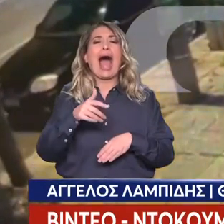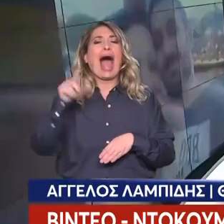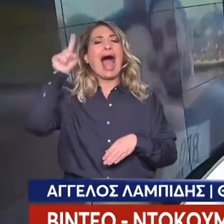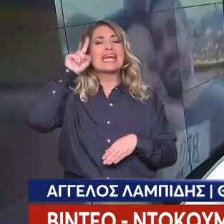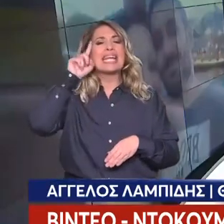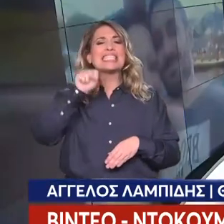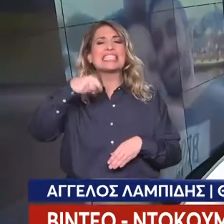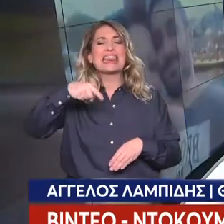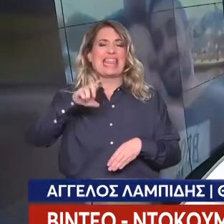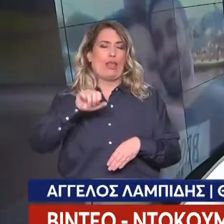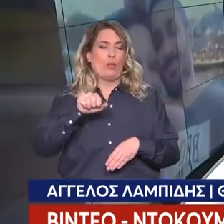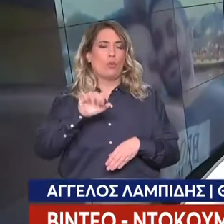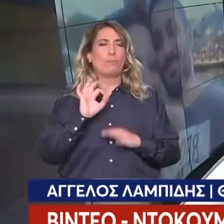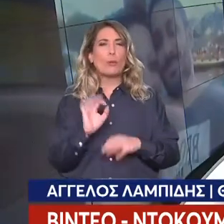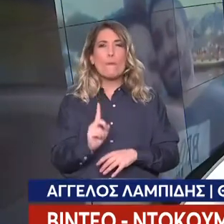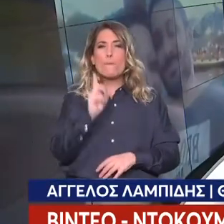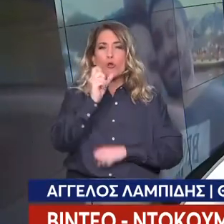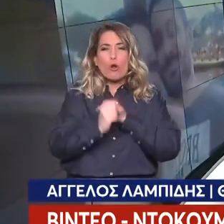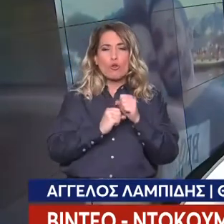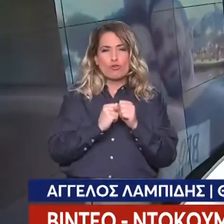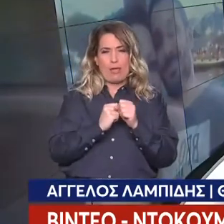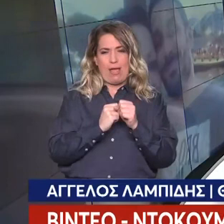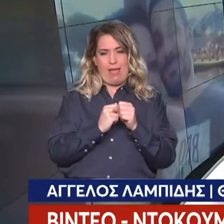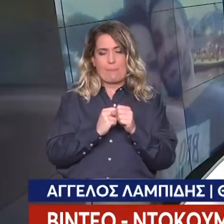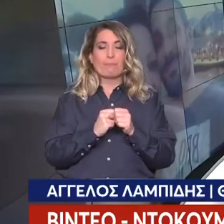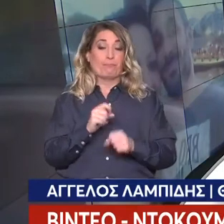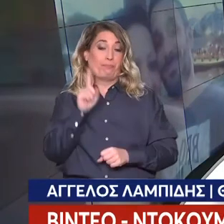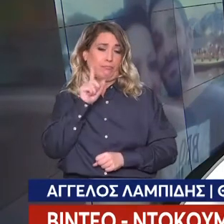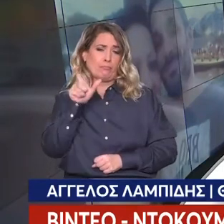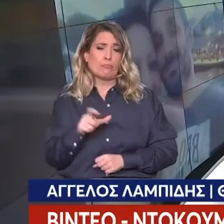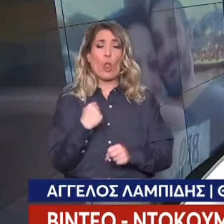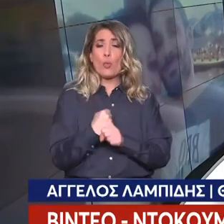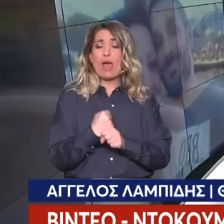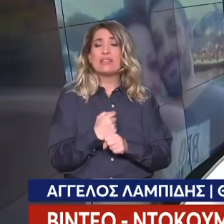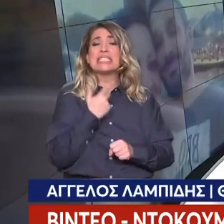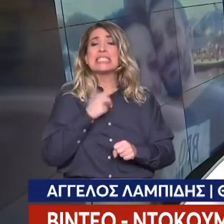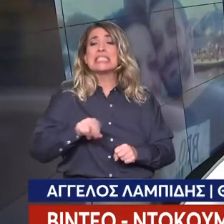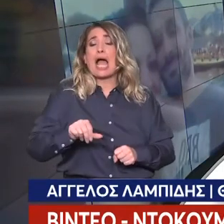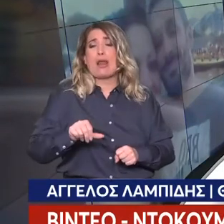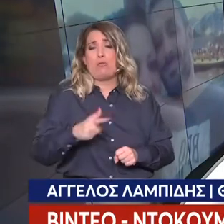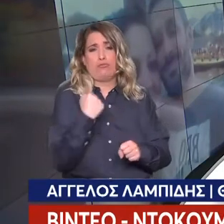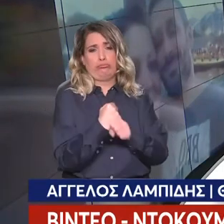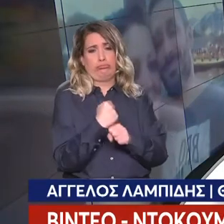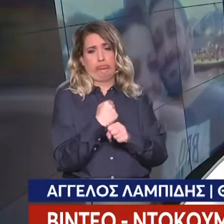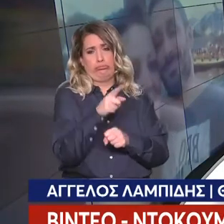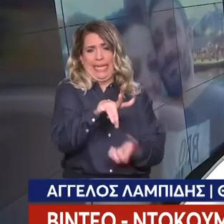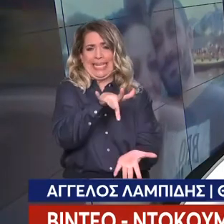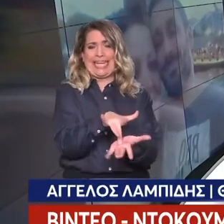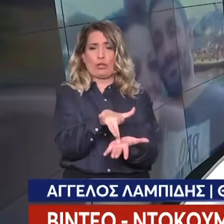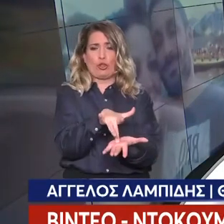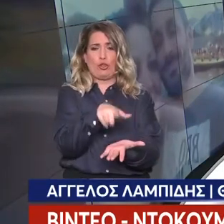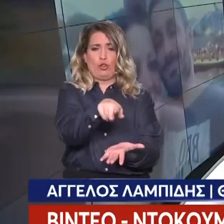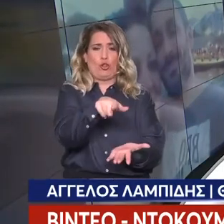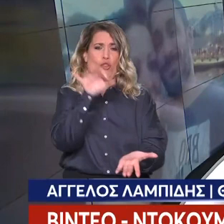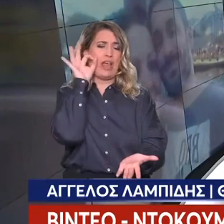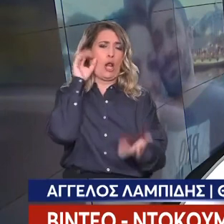πρωτοχρονιάς, όταν σχόλασε η Γεωργία από το ζαχαροπλαστείο που δούλευε το τελευταίο διάστημα στο κέντρο. Σχολάει